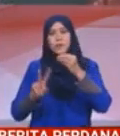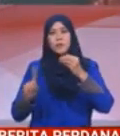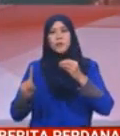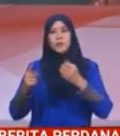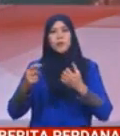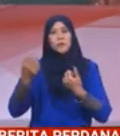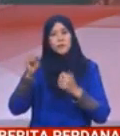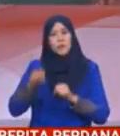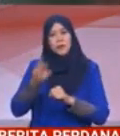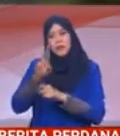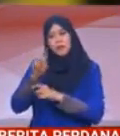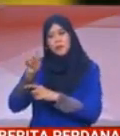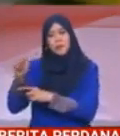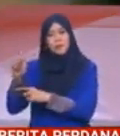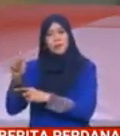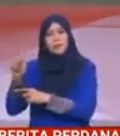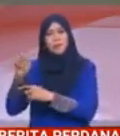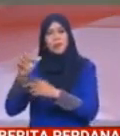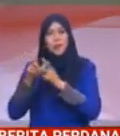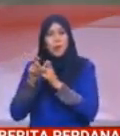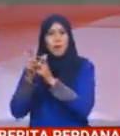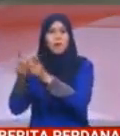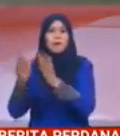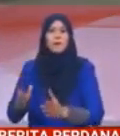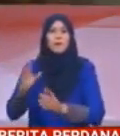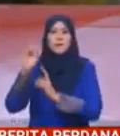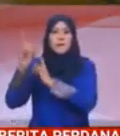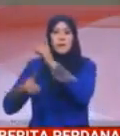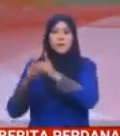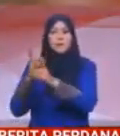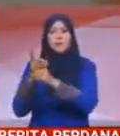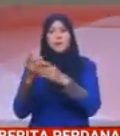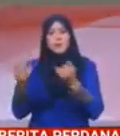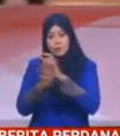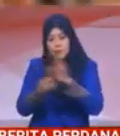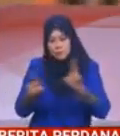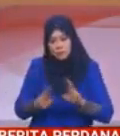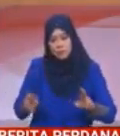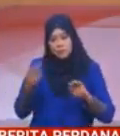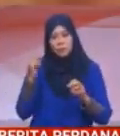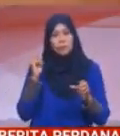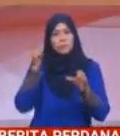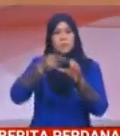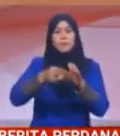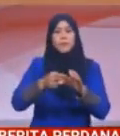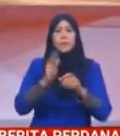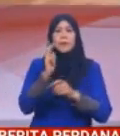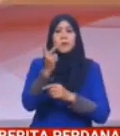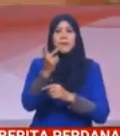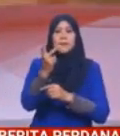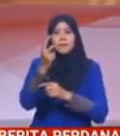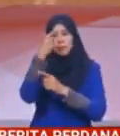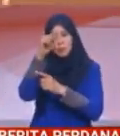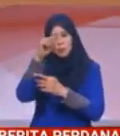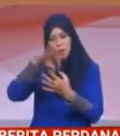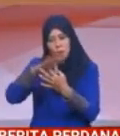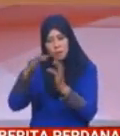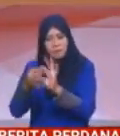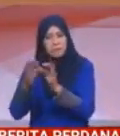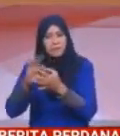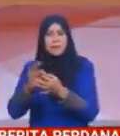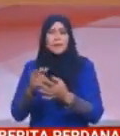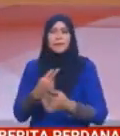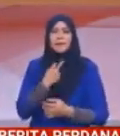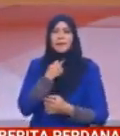Tokyo olahraga dunia bagaimanapun menurut hway persiapannya untuk membuat penampilan ketiga di temasah olimpik itu sedikit